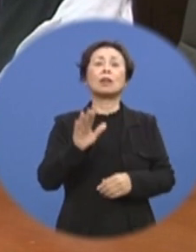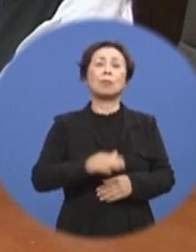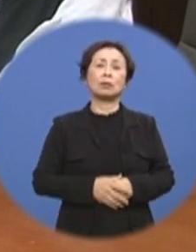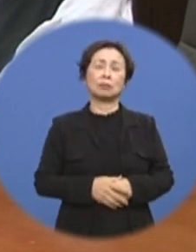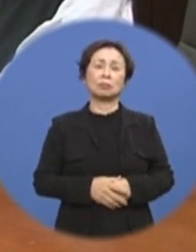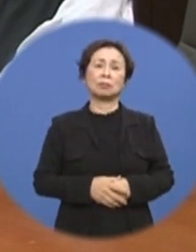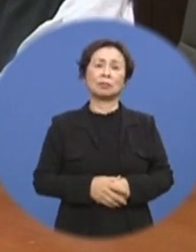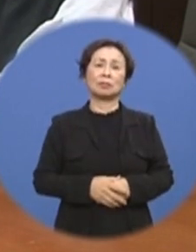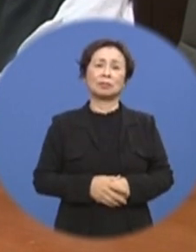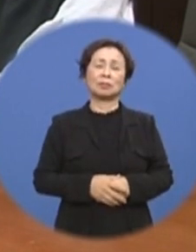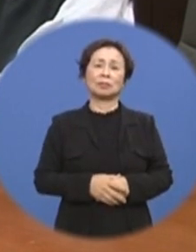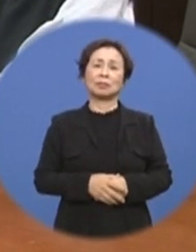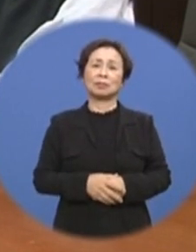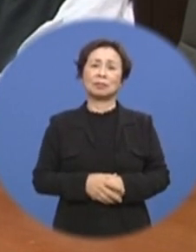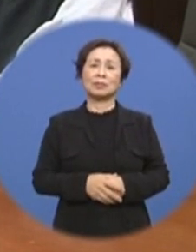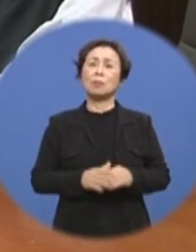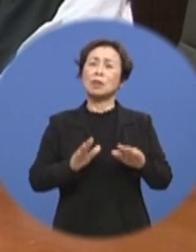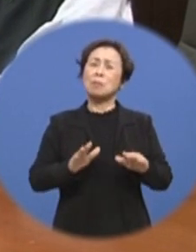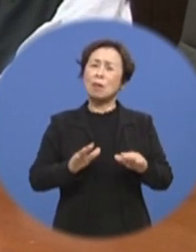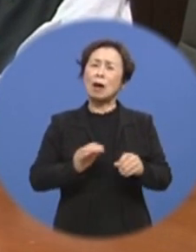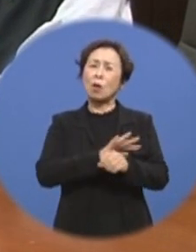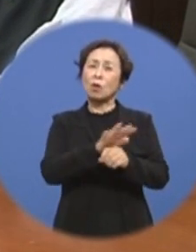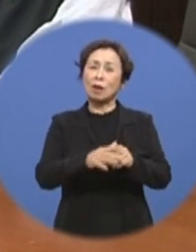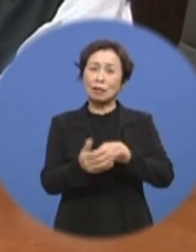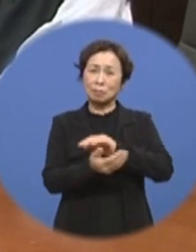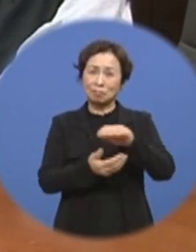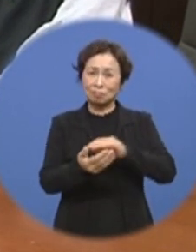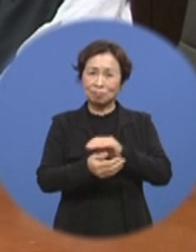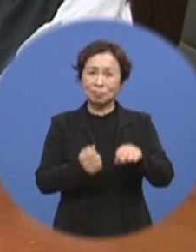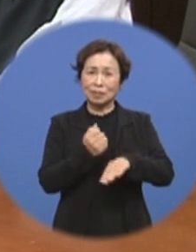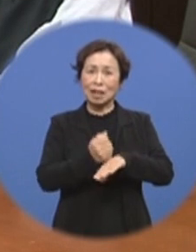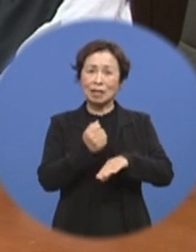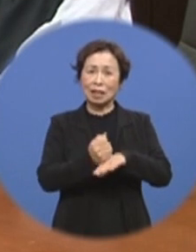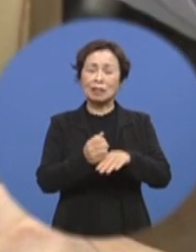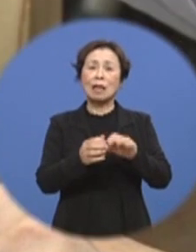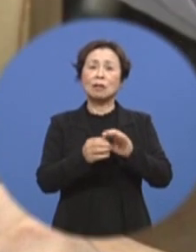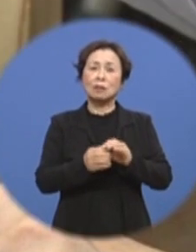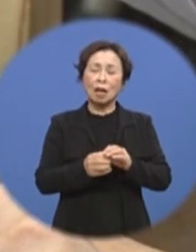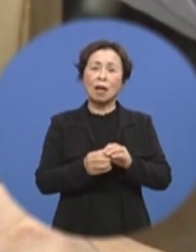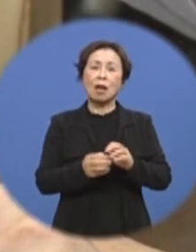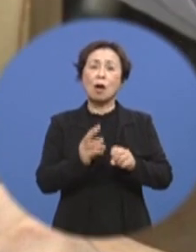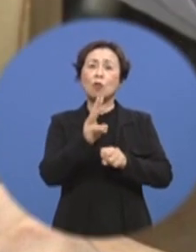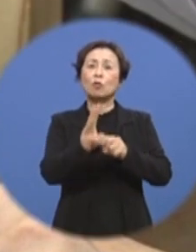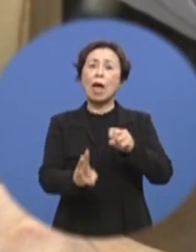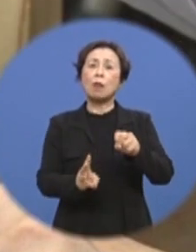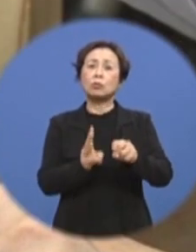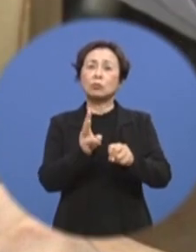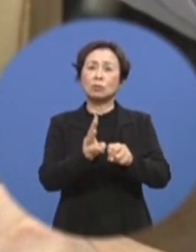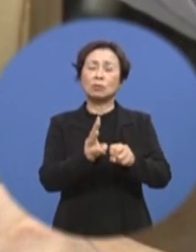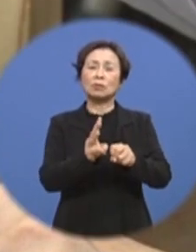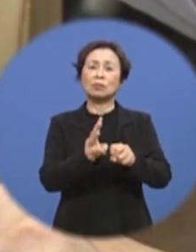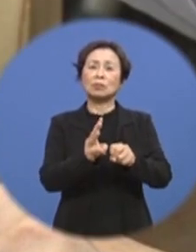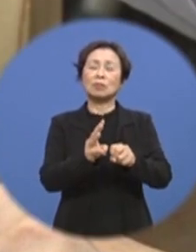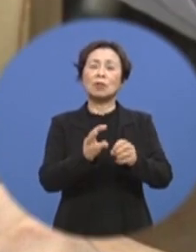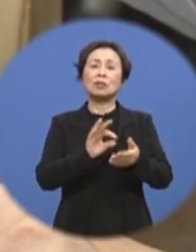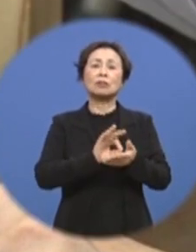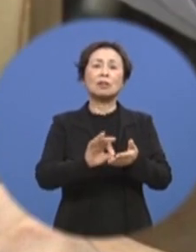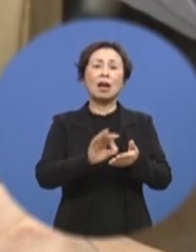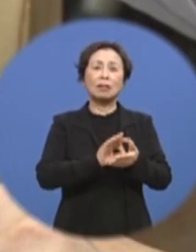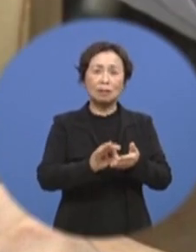もあの今このなんて大変でしょだからウェップを使ってそれができるようにしようねというのが